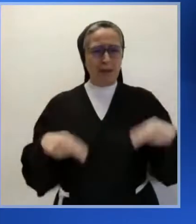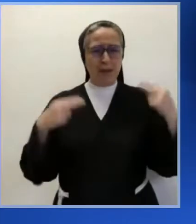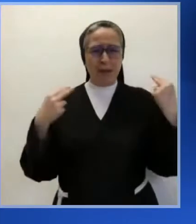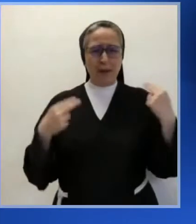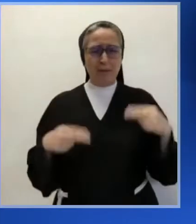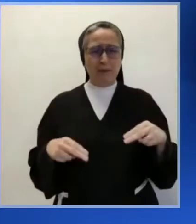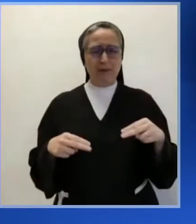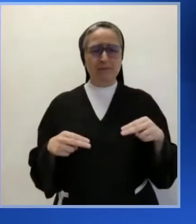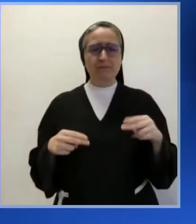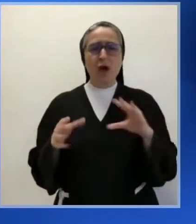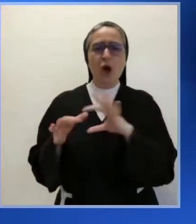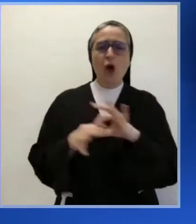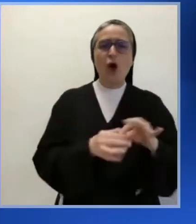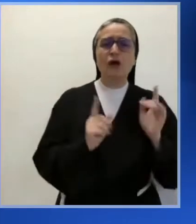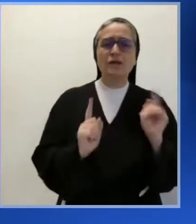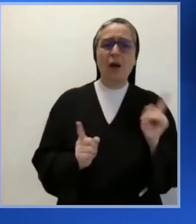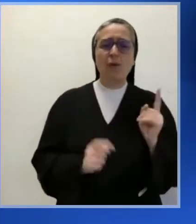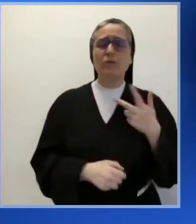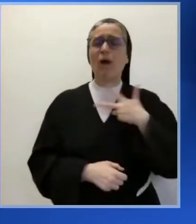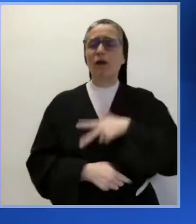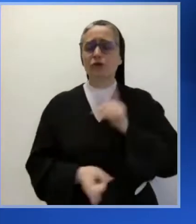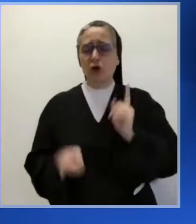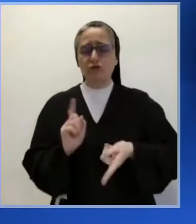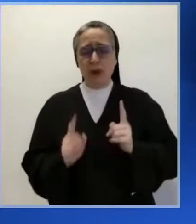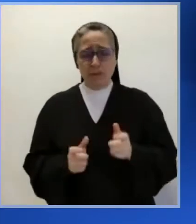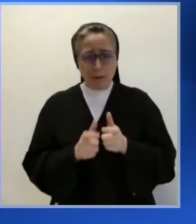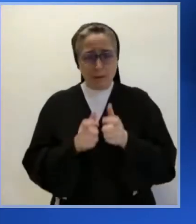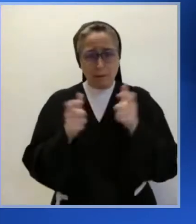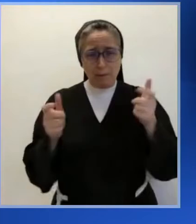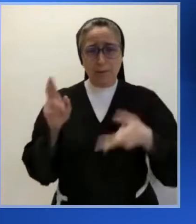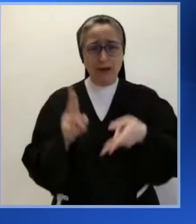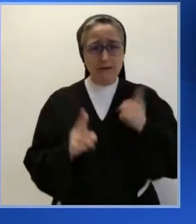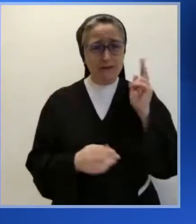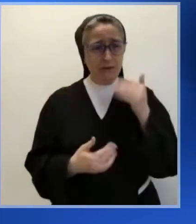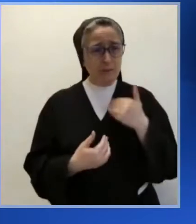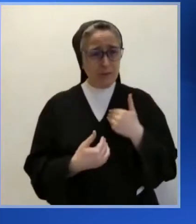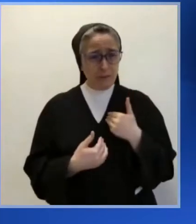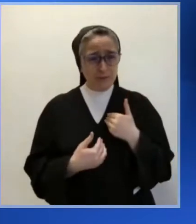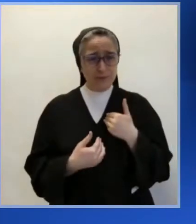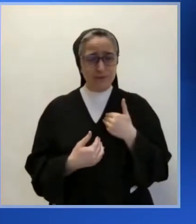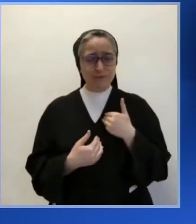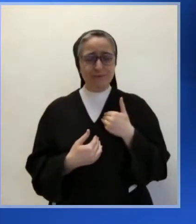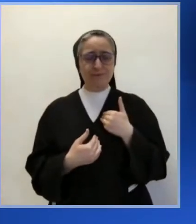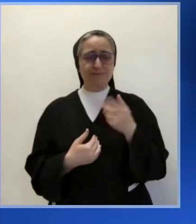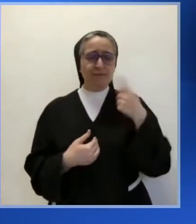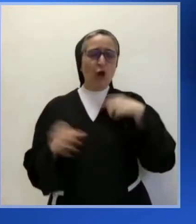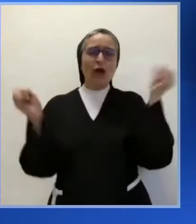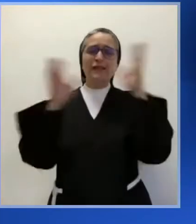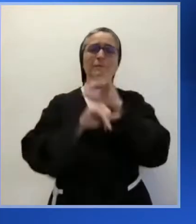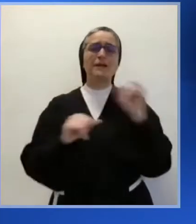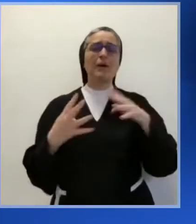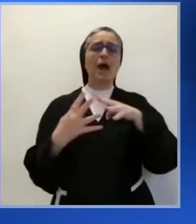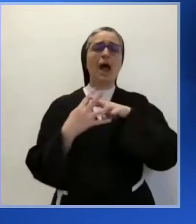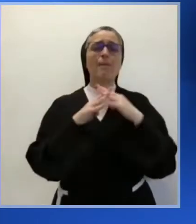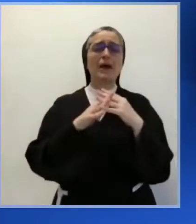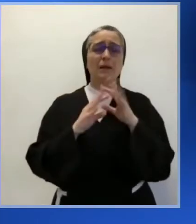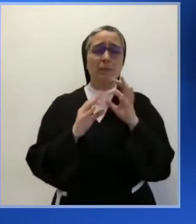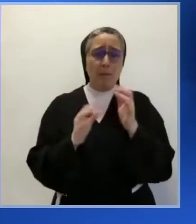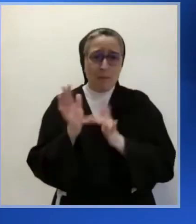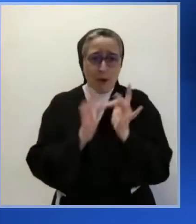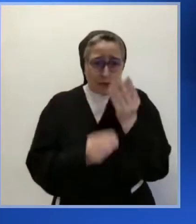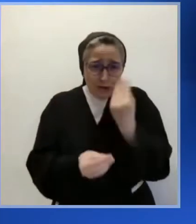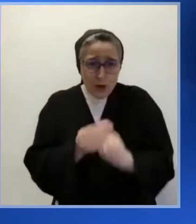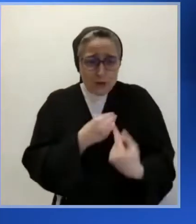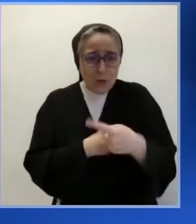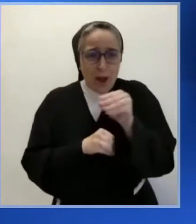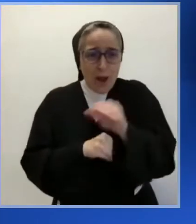maggiori conseguenze sociali e politiche. Non dimentichiamoci di Betlemme, il luogo in cui Gesù ha